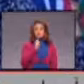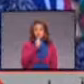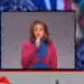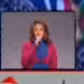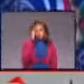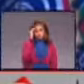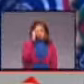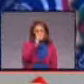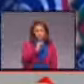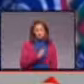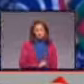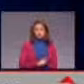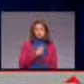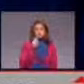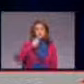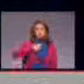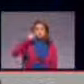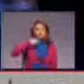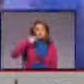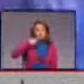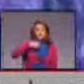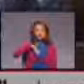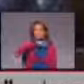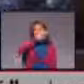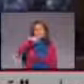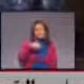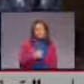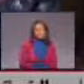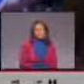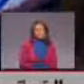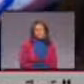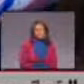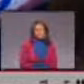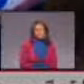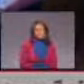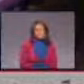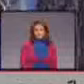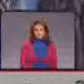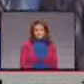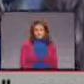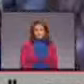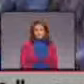يخليك. كل سنة وانت طيبين وتعودوا بخير.